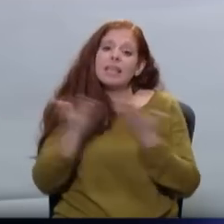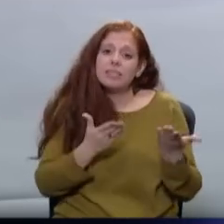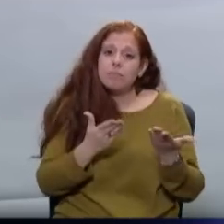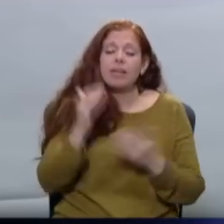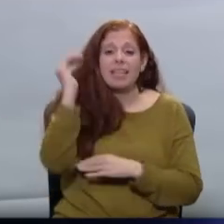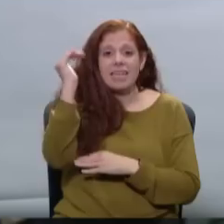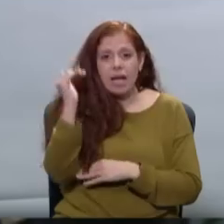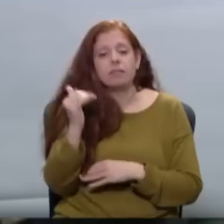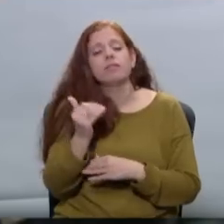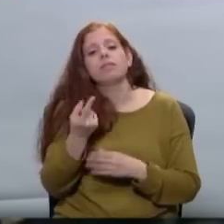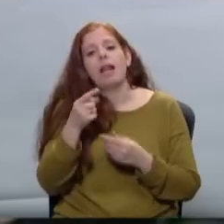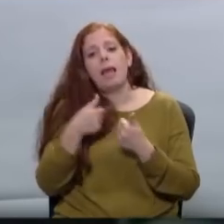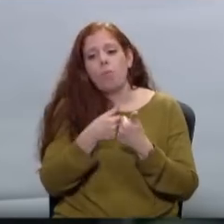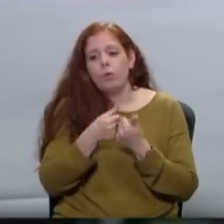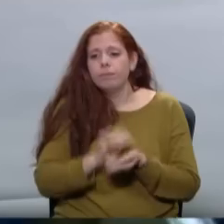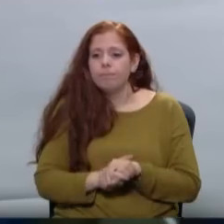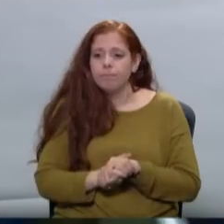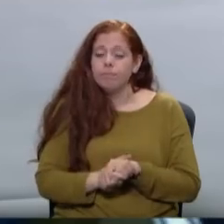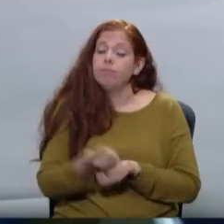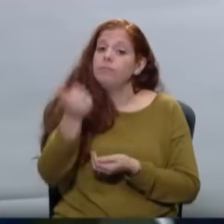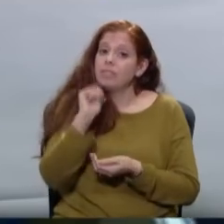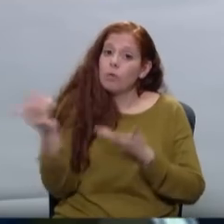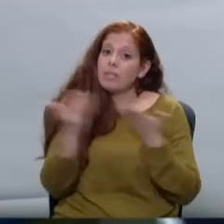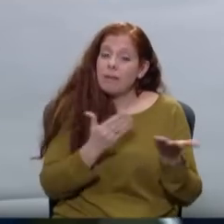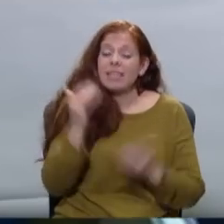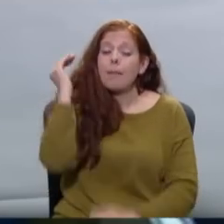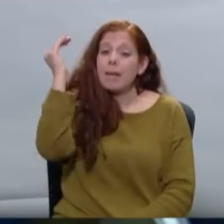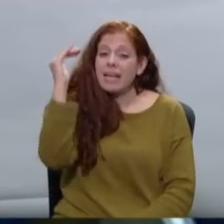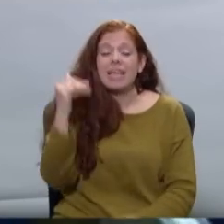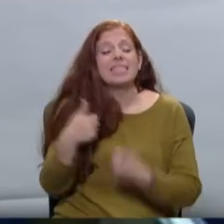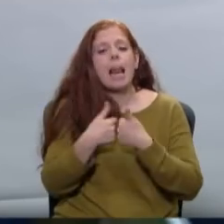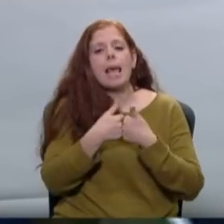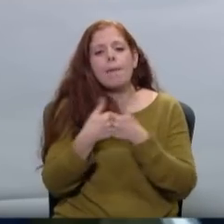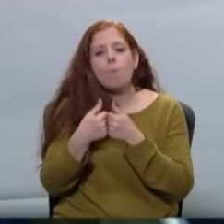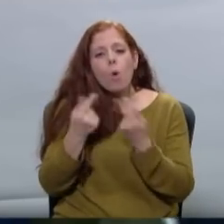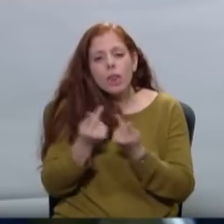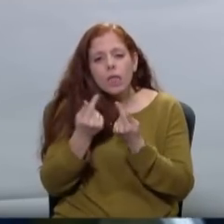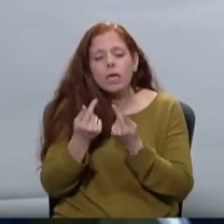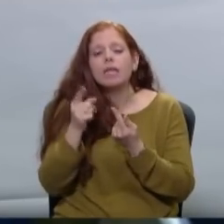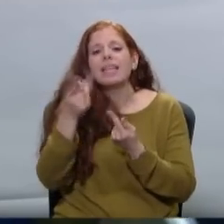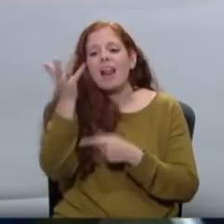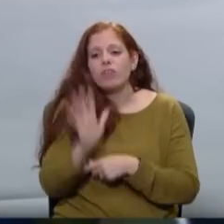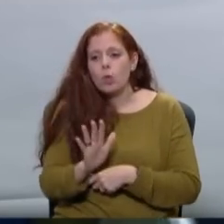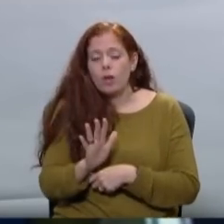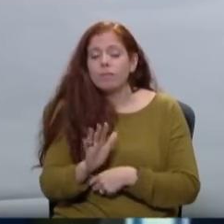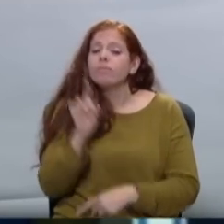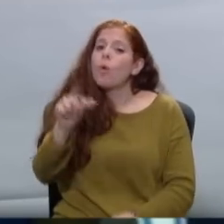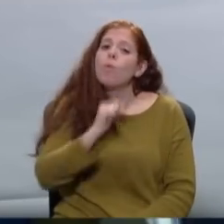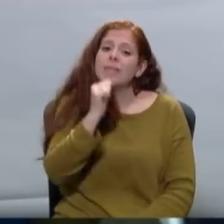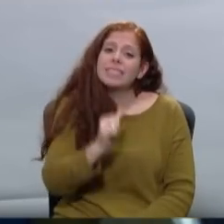הנה. אתמול הזמנתי את בני גנץ לעימות טלוויזיוני. הוא